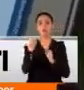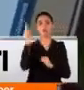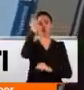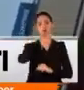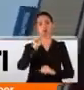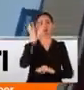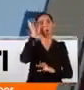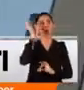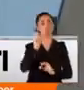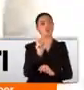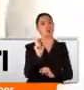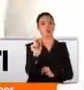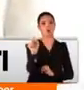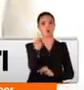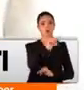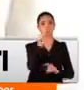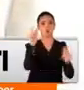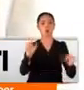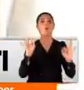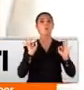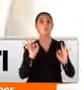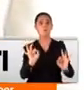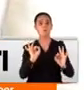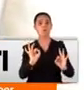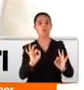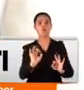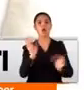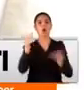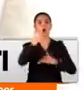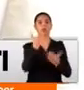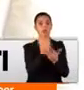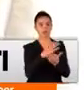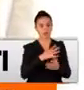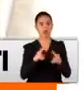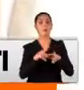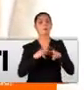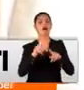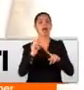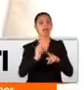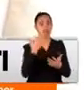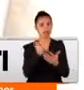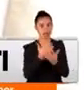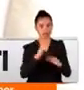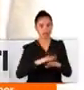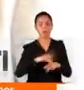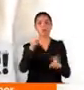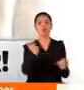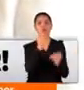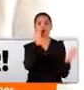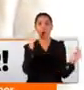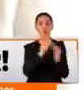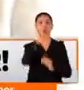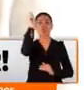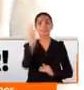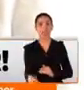yüzden de uzmanlar uyarıyor. Burada mutlaka oda kaydı olan, maliye kaydı olan, bu işi layıkıyla yapan,